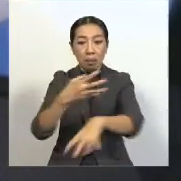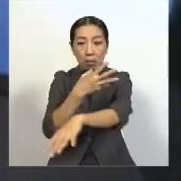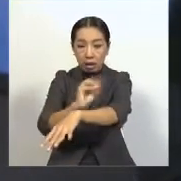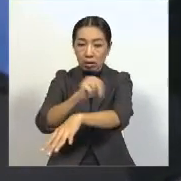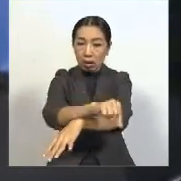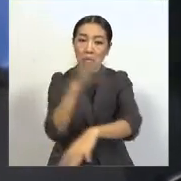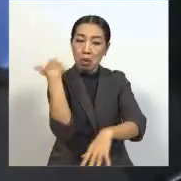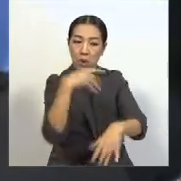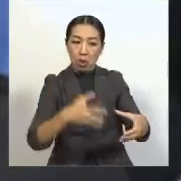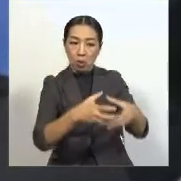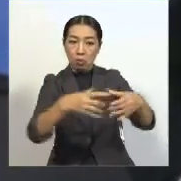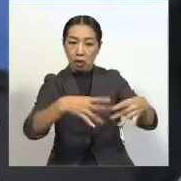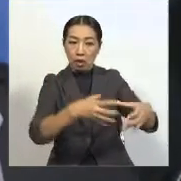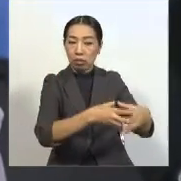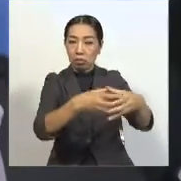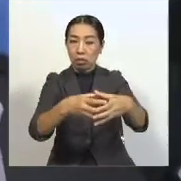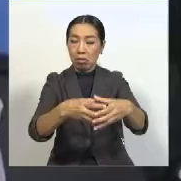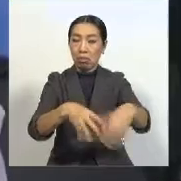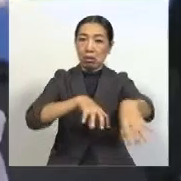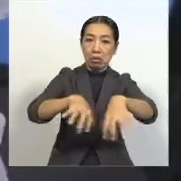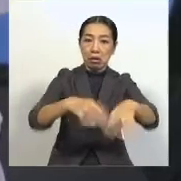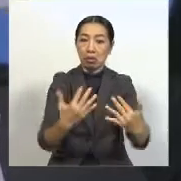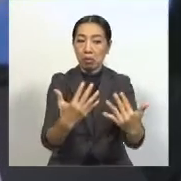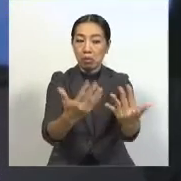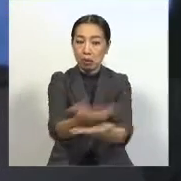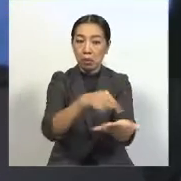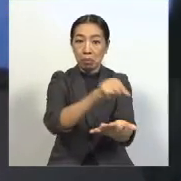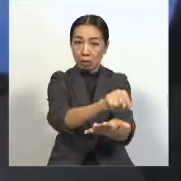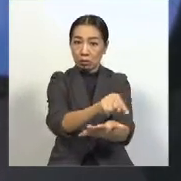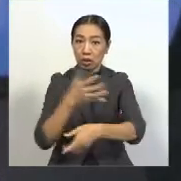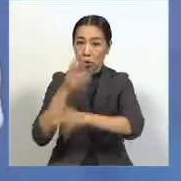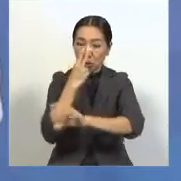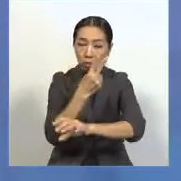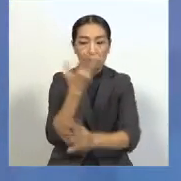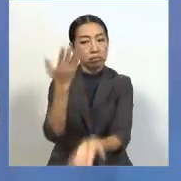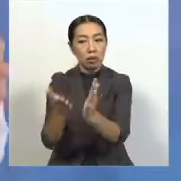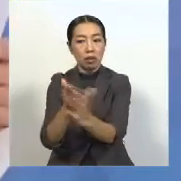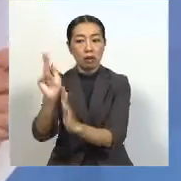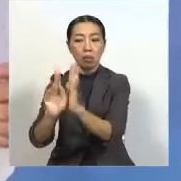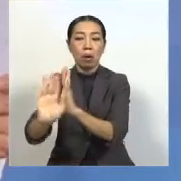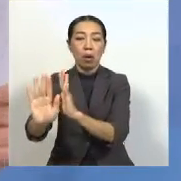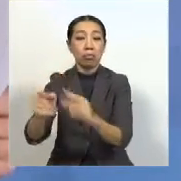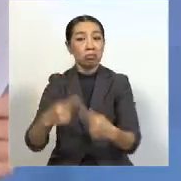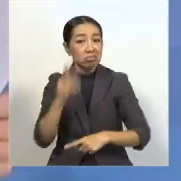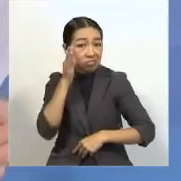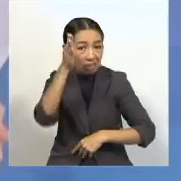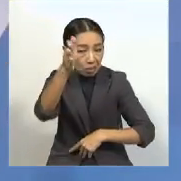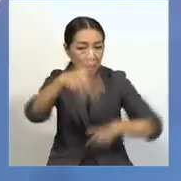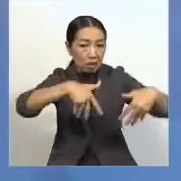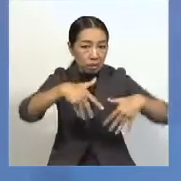หรือไม่นั้นก็ขึ้นอยู่กับฝ่ายกฎหมายจะมีการพิจารณาแล้วก็ยืนยันนะคะว่าไม่มีเรื่องของความขัดแย้งรอบ